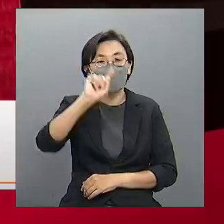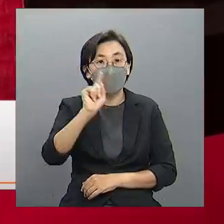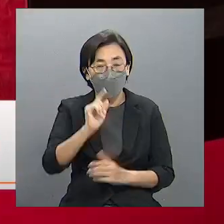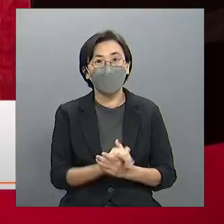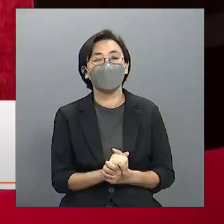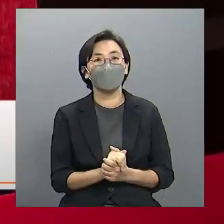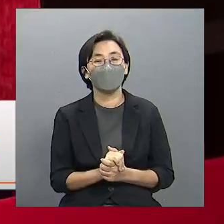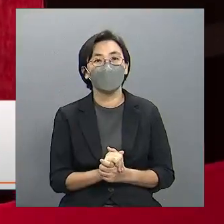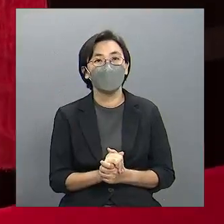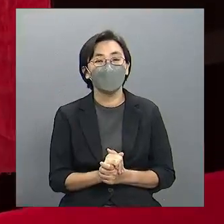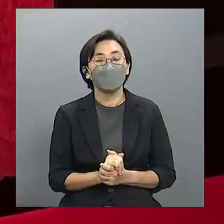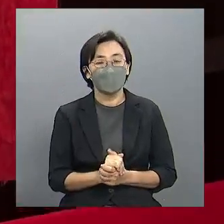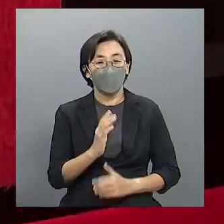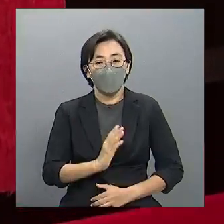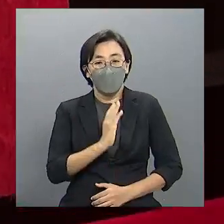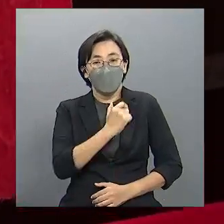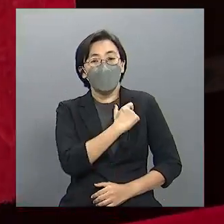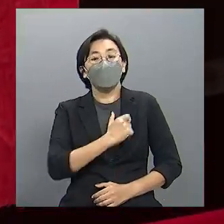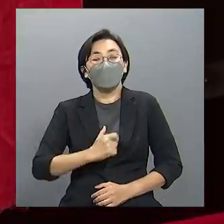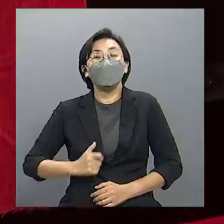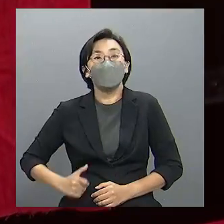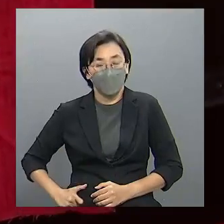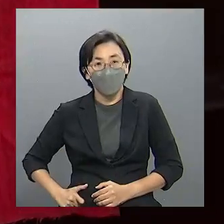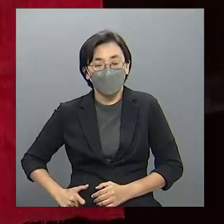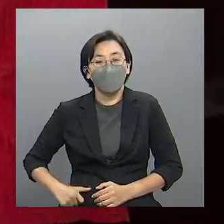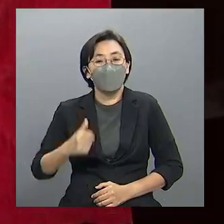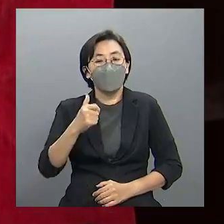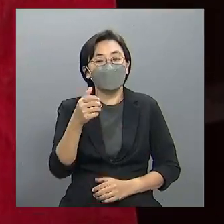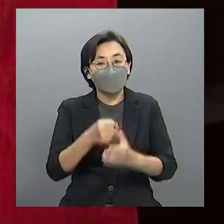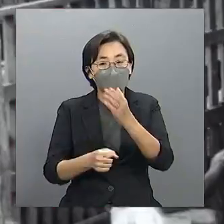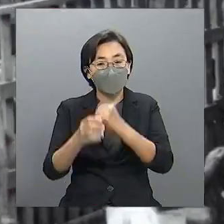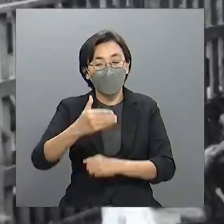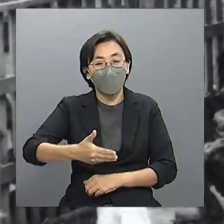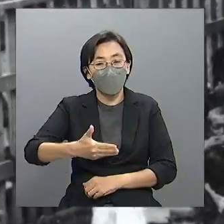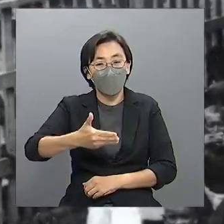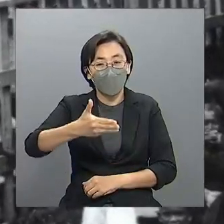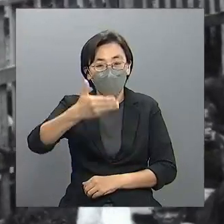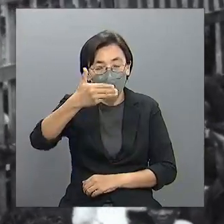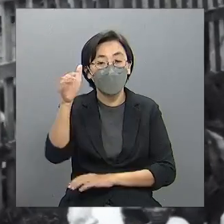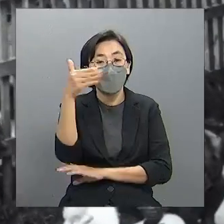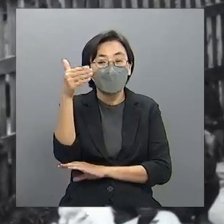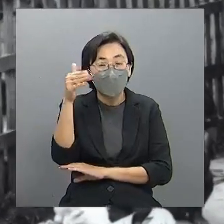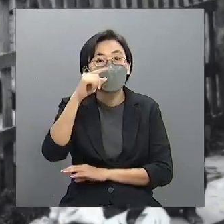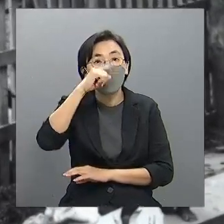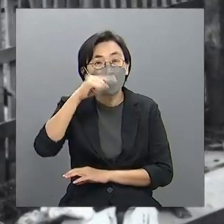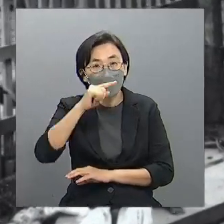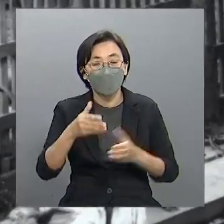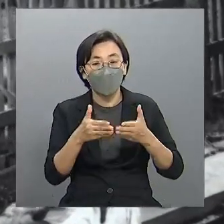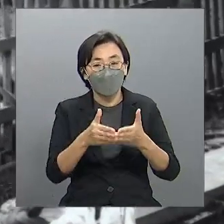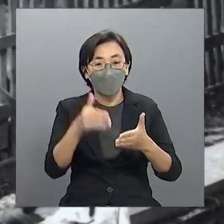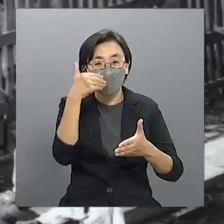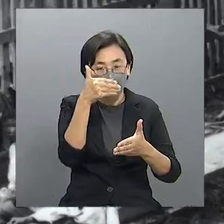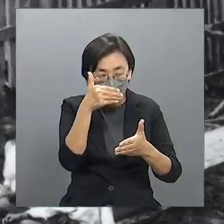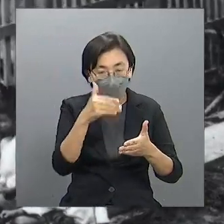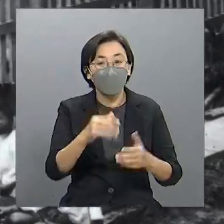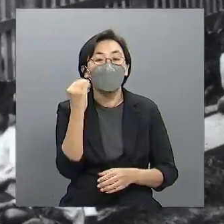นหลักครับนะครับในส่วนของการในยะที่เป็นธงชาตินั้นก็คือประดับตามเรือนะครับแล้วก็บ้านเรือนแต่ที่